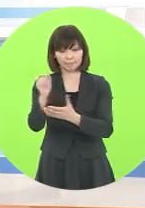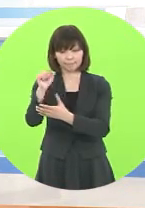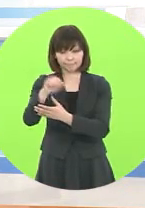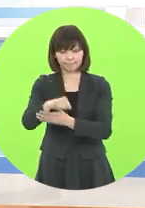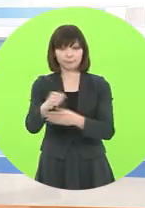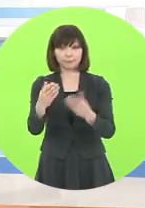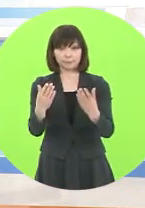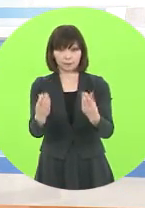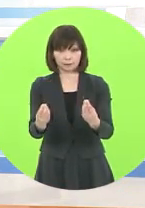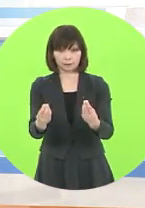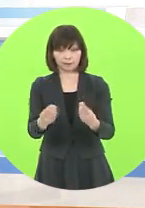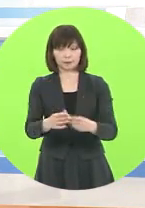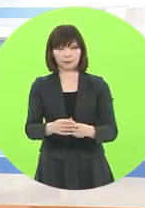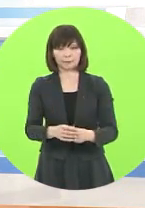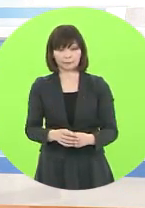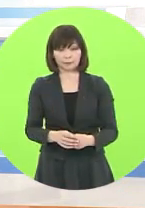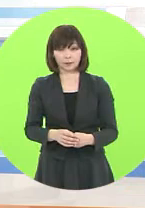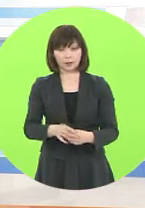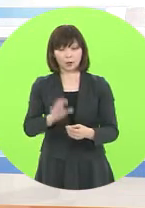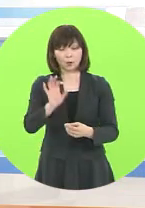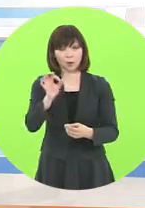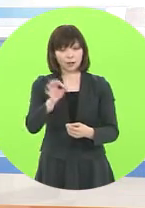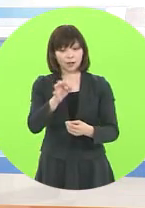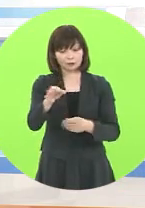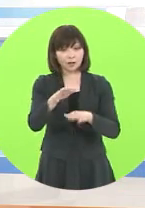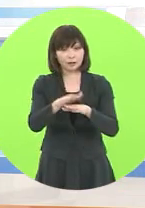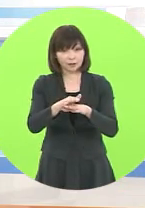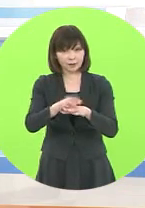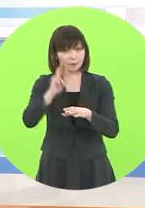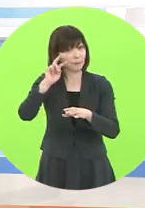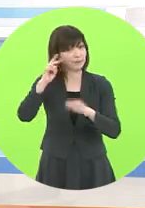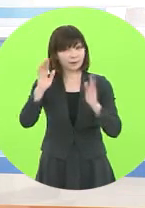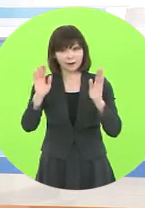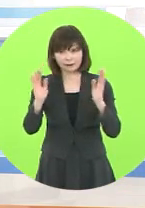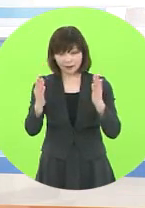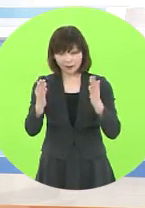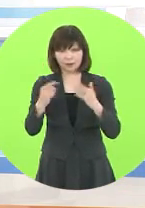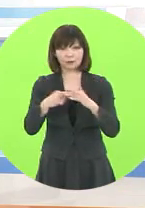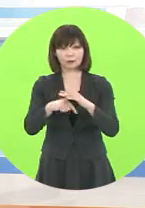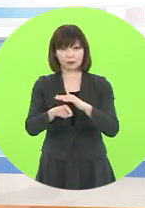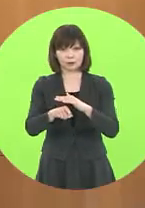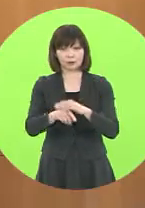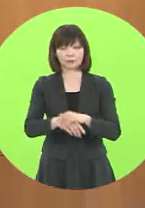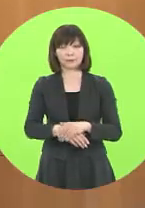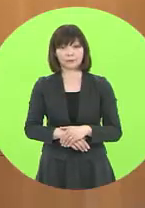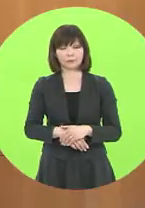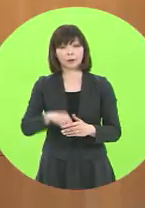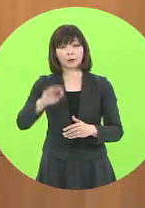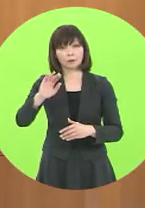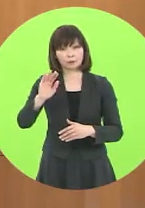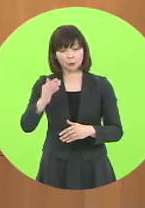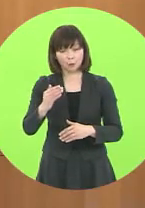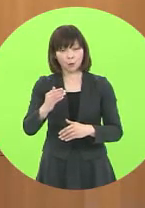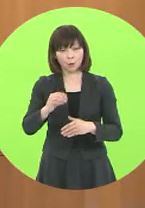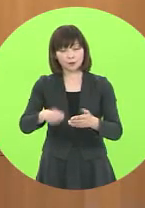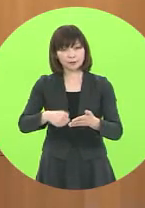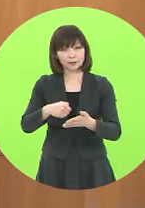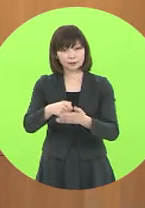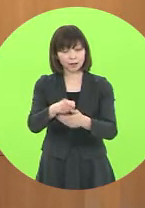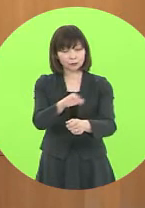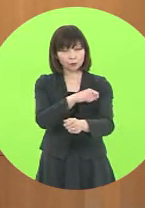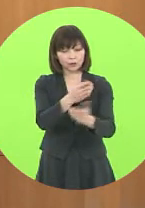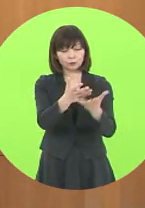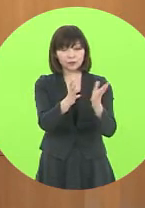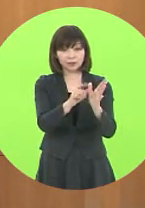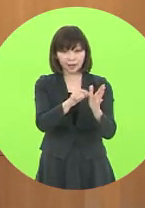定されました。つまりお金の使い方は間違いはなかったということになりました。しかし決算特別委員